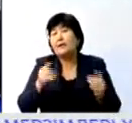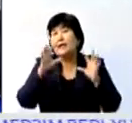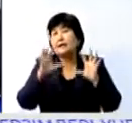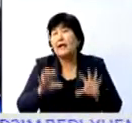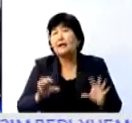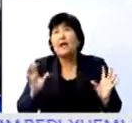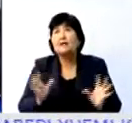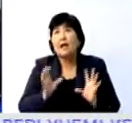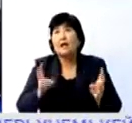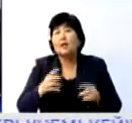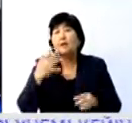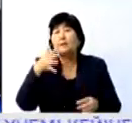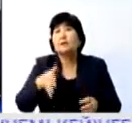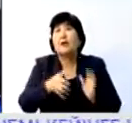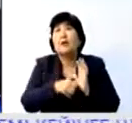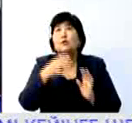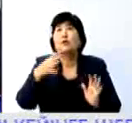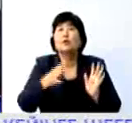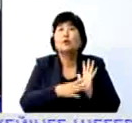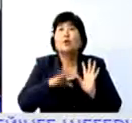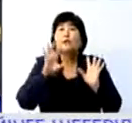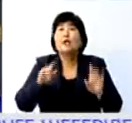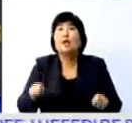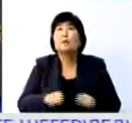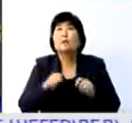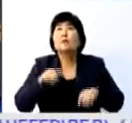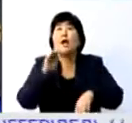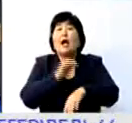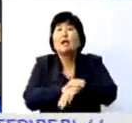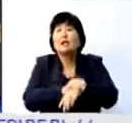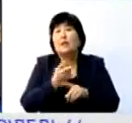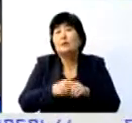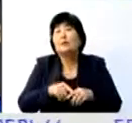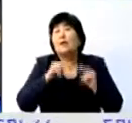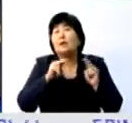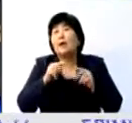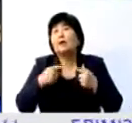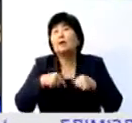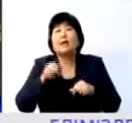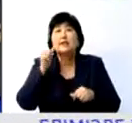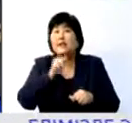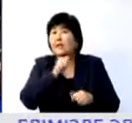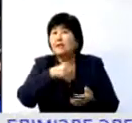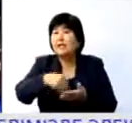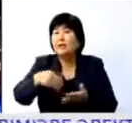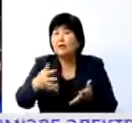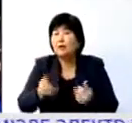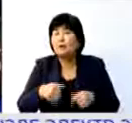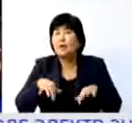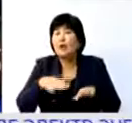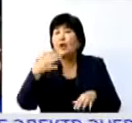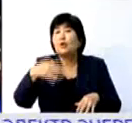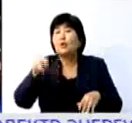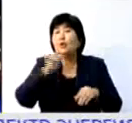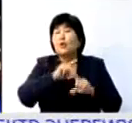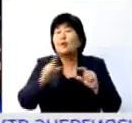заңнаманың сақталуы бойынша 5649 заң бұзушылық анықталыпты. Қоғамдық бақылау жобасы аясында жасырын сатып алушы тәсілімен 50